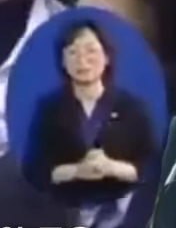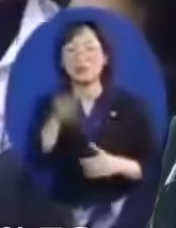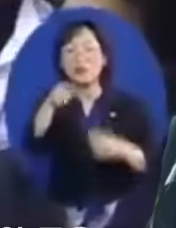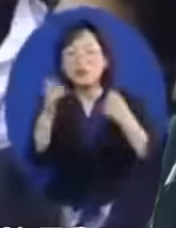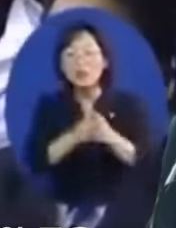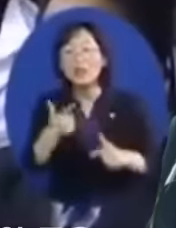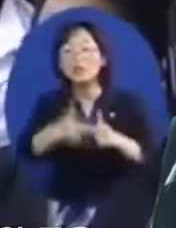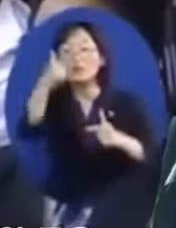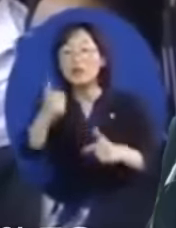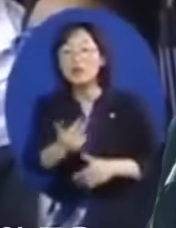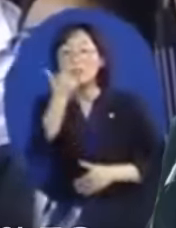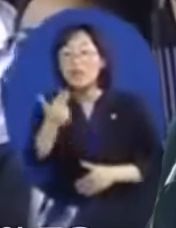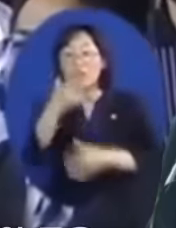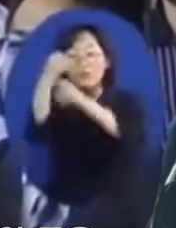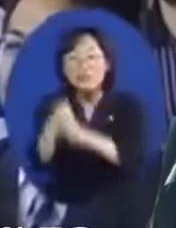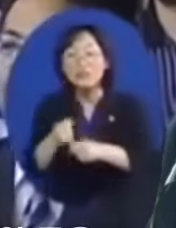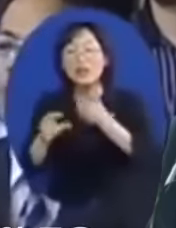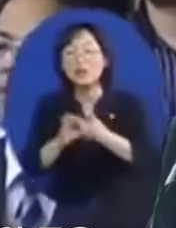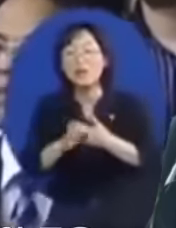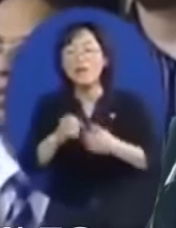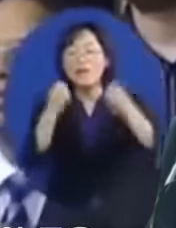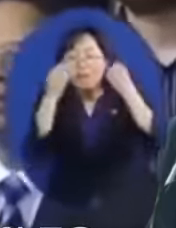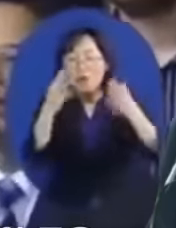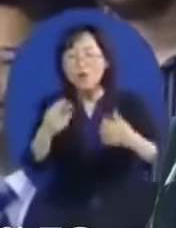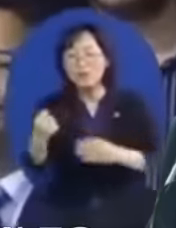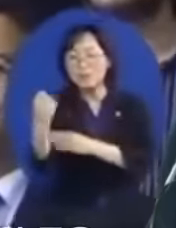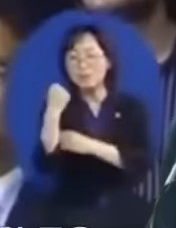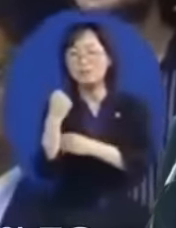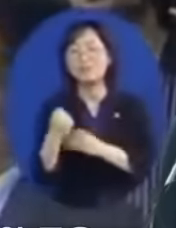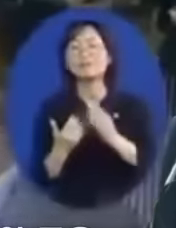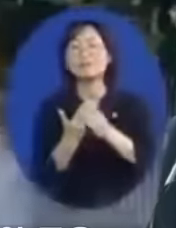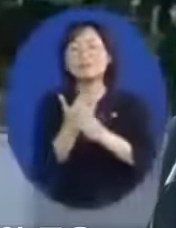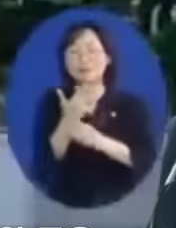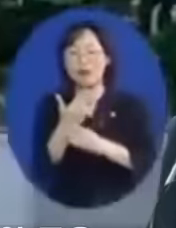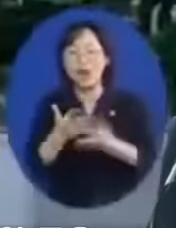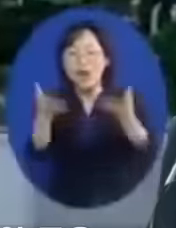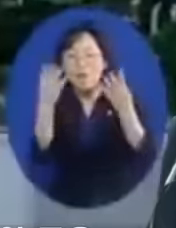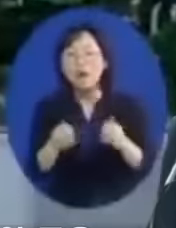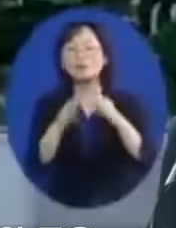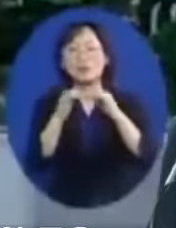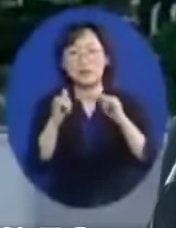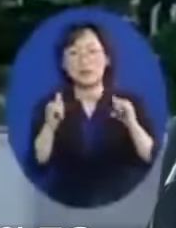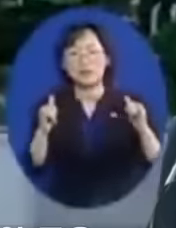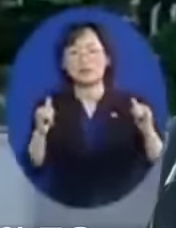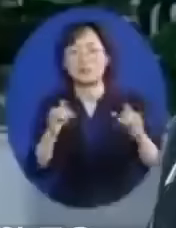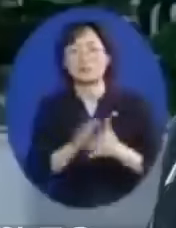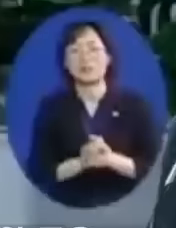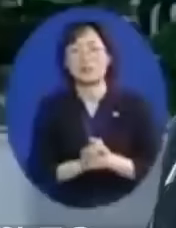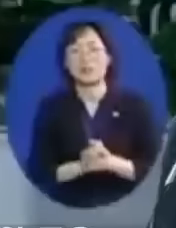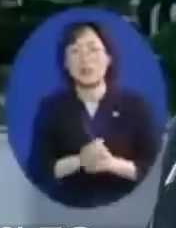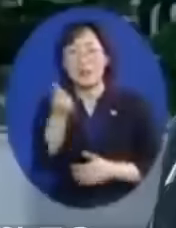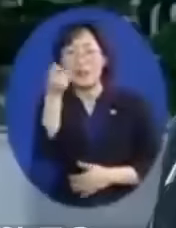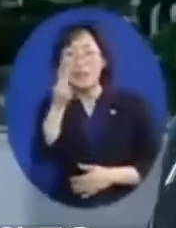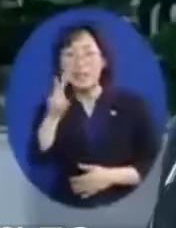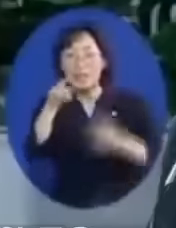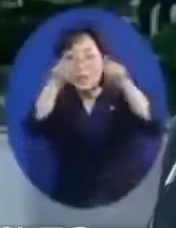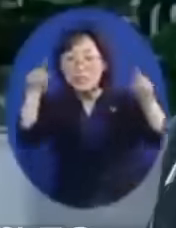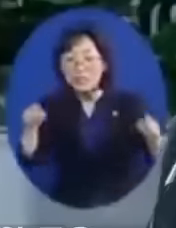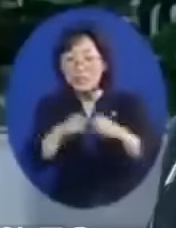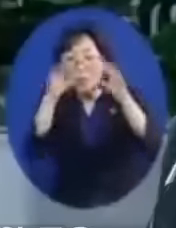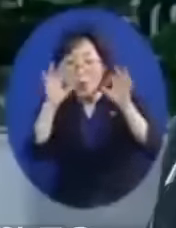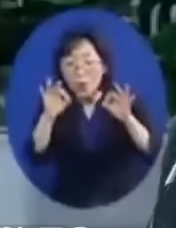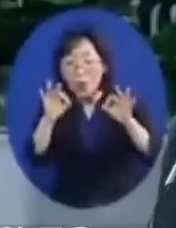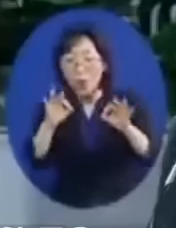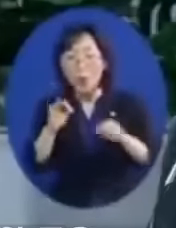그러므로 예수님의 생명을 의지하면 새로운 힘이 생기는 것입니다. 많은 사람들이 텔레비를 보고 저에게 그런